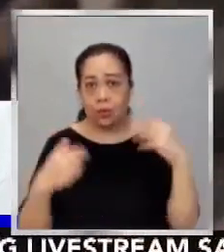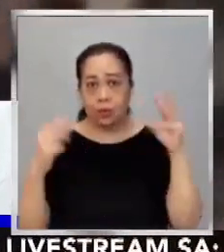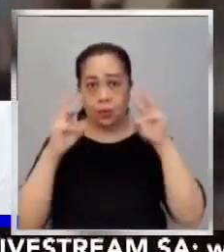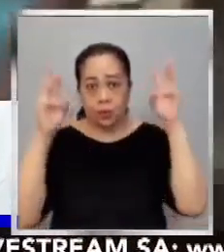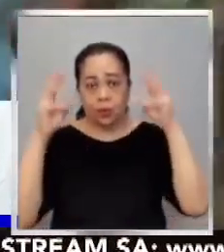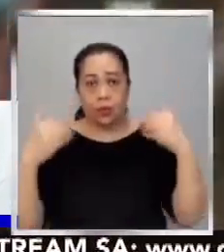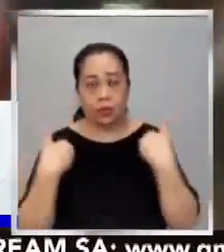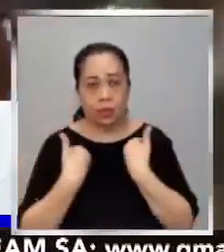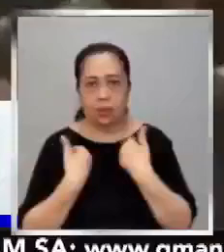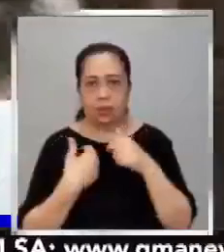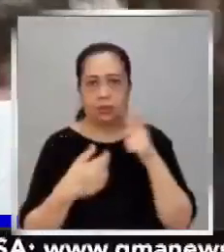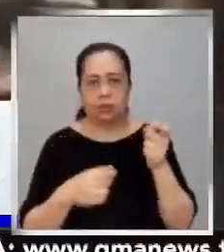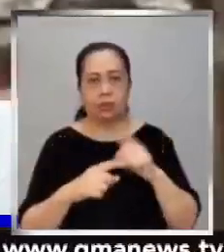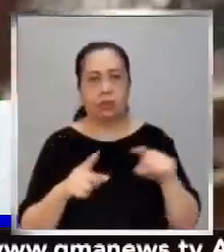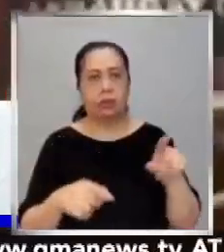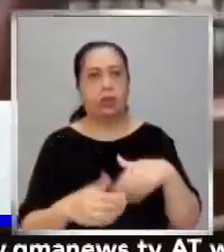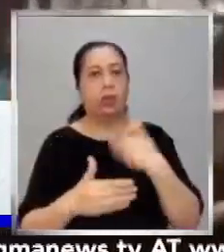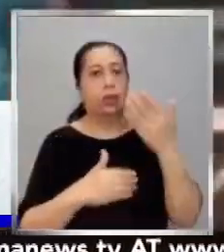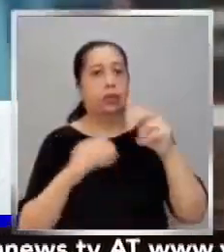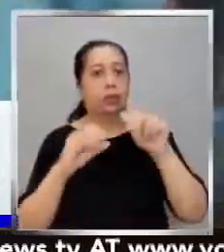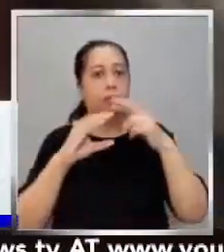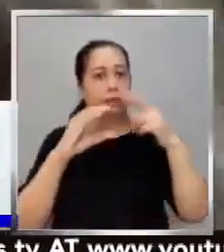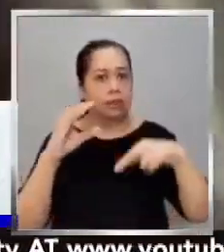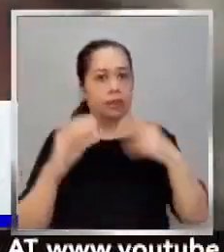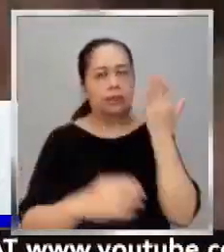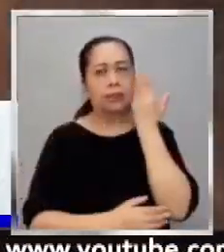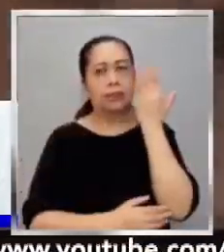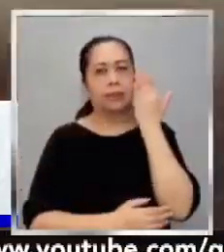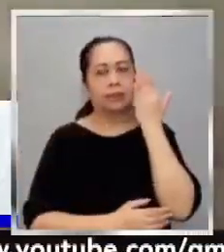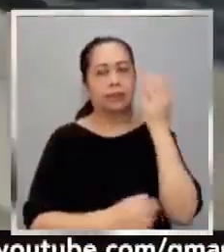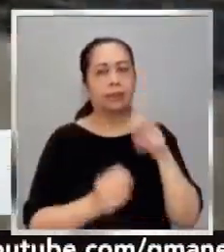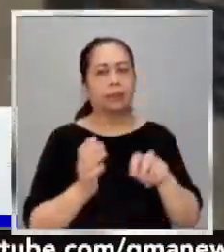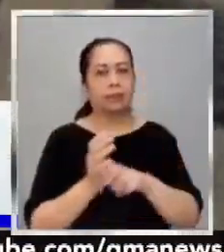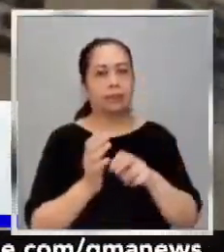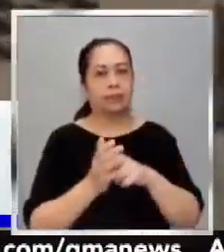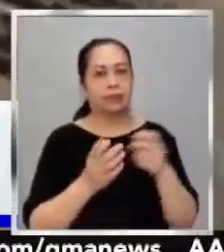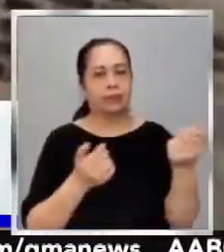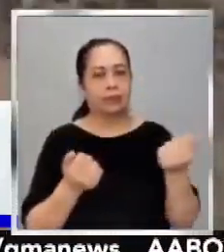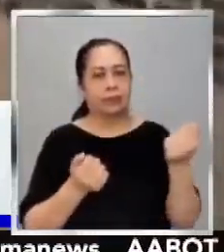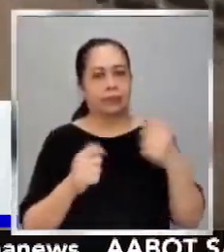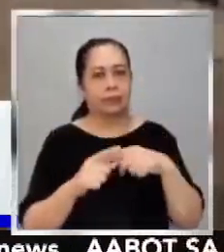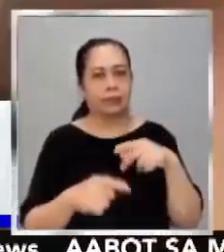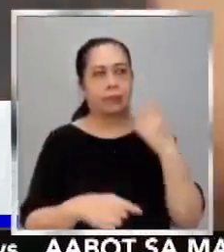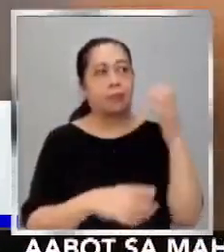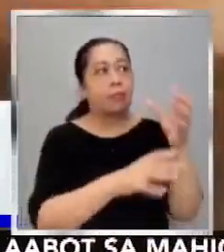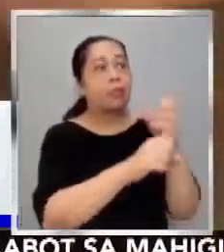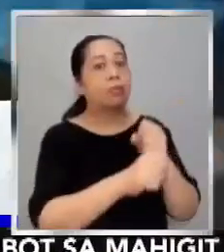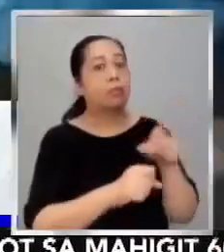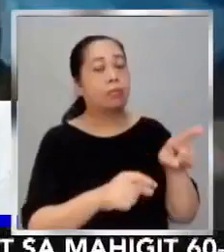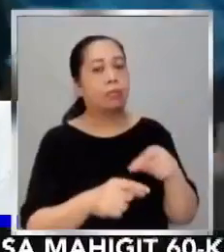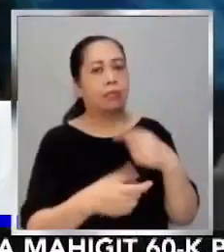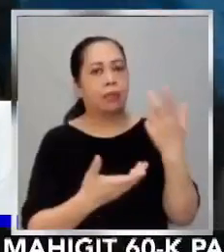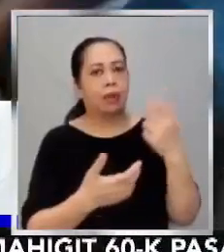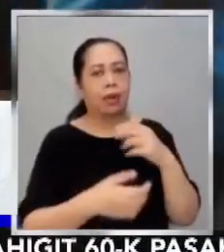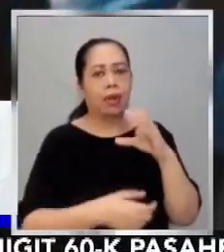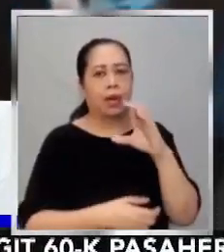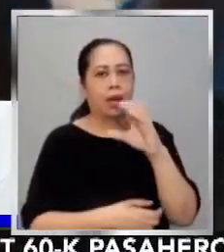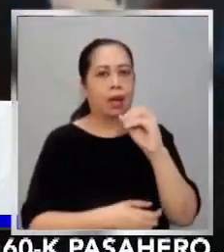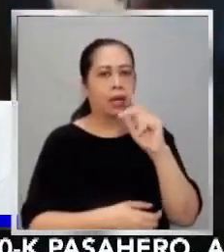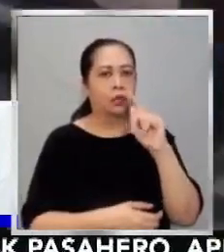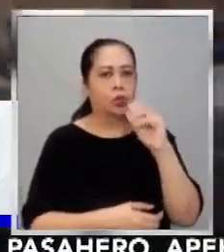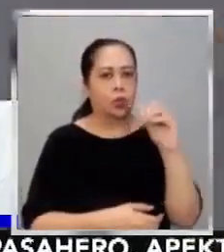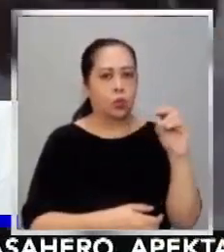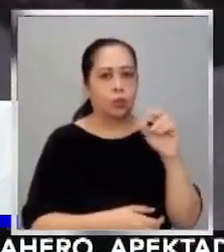Sa Angono, Rizal naman, nagpanggap na rider ang pulis na nagpakilalang pipick up ng ibinebentang umbrella cockatoo ng suspect.